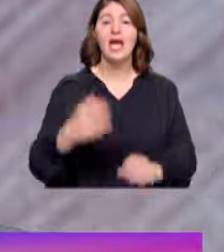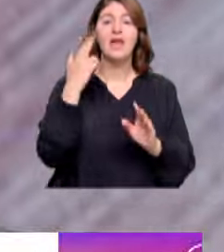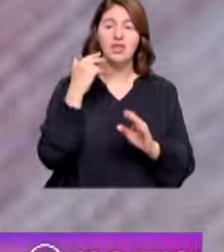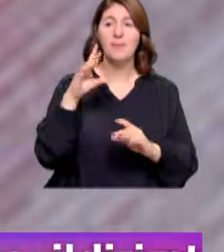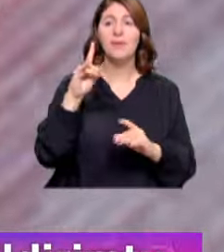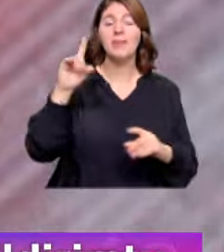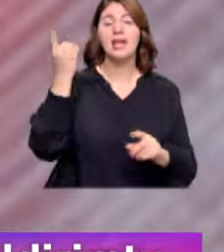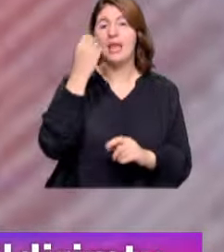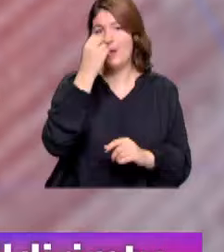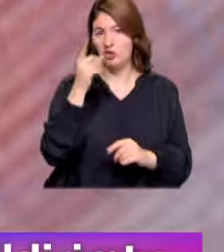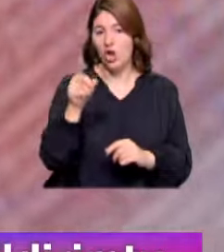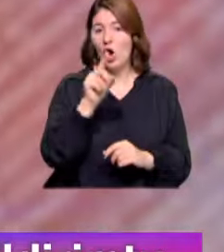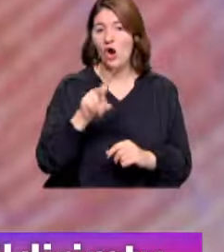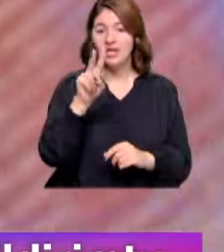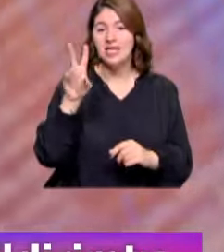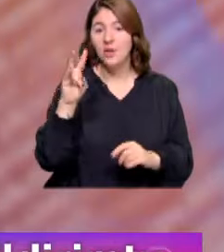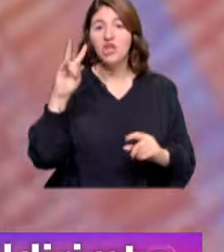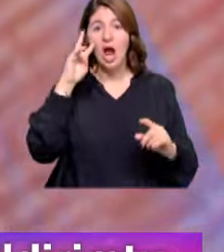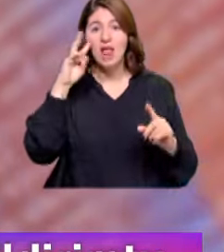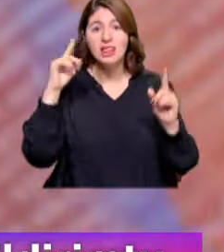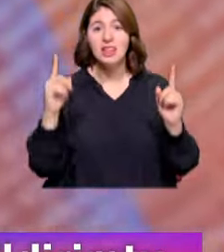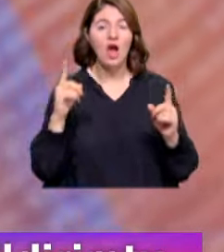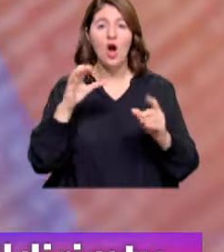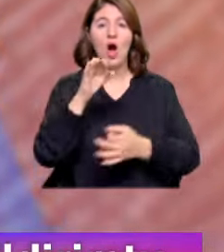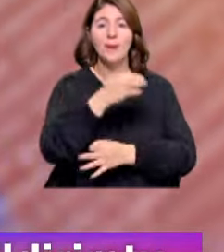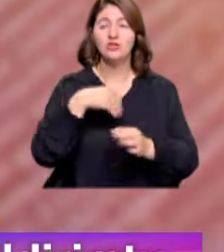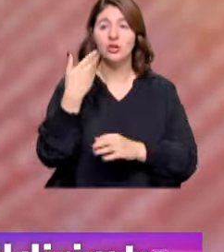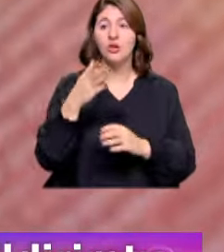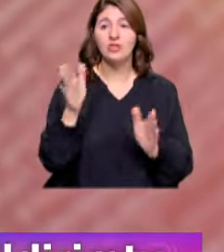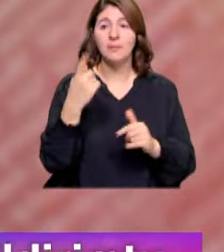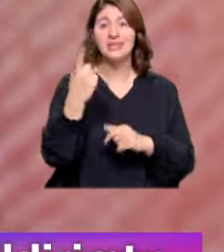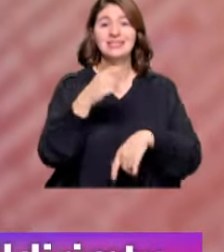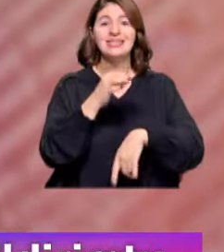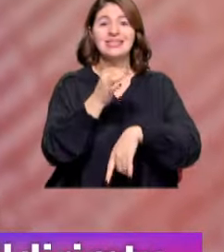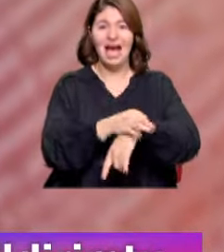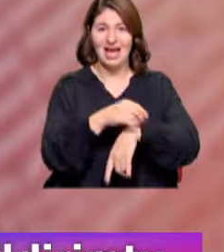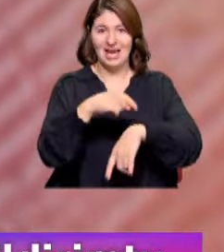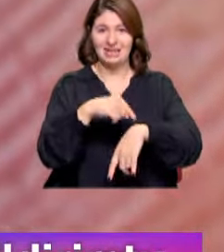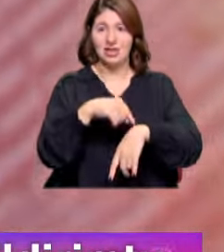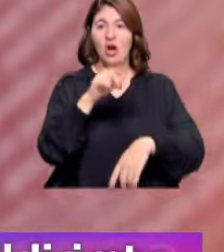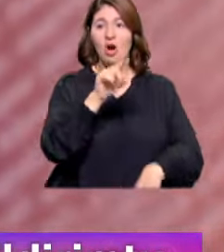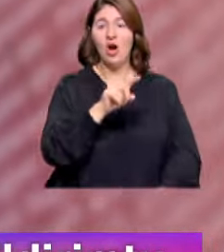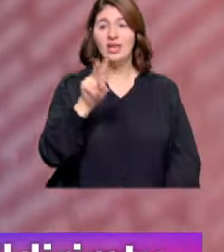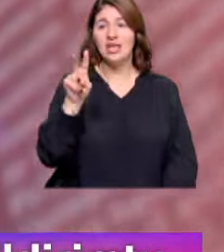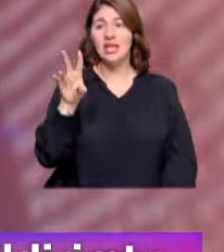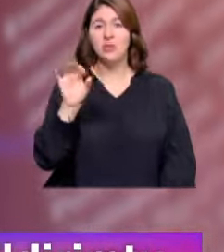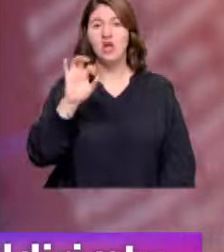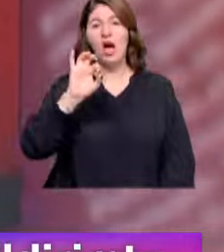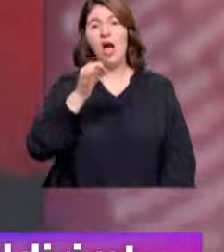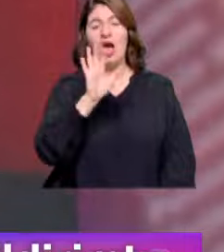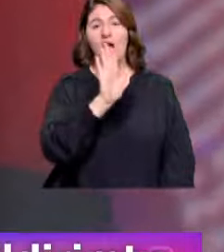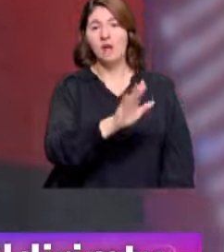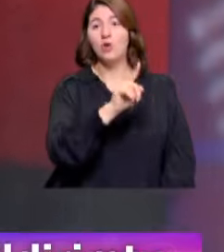Efendim MHP lideri Bahçeli 17-25 Aralık operasyonu sonrası odasındaki bir saati 17-25'e ayarlamış ve